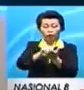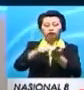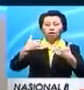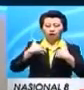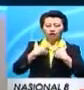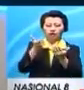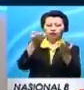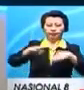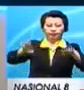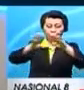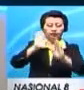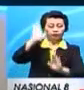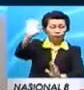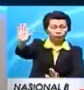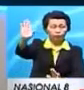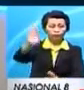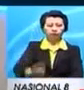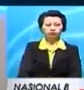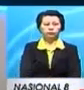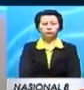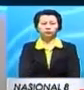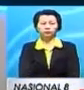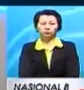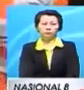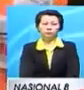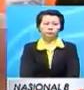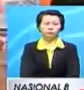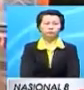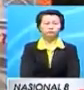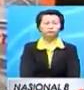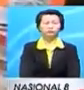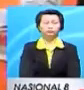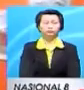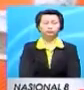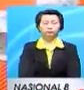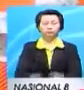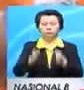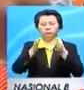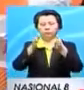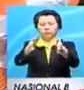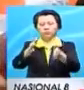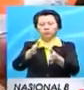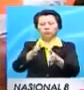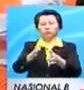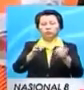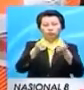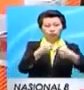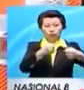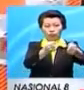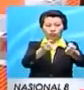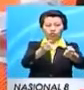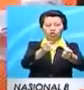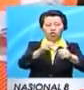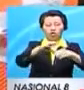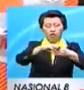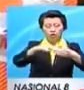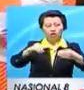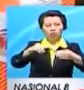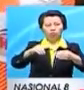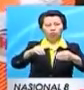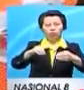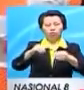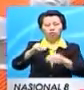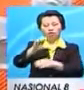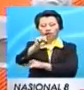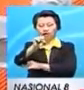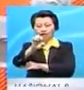Kamaluddin ada perinciannya. Pembinaan laluan Sungai Buloh Sedang Putrajaya atau lebih dikenali